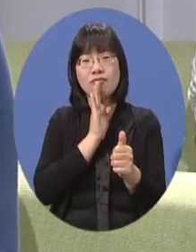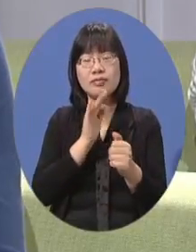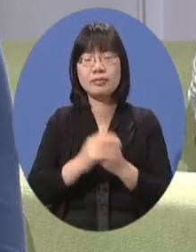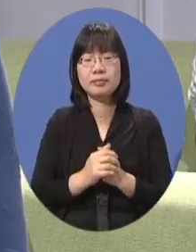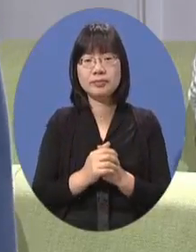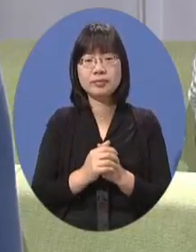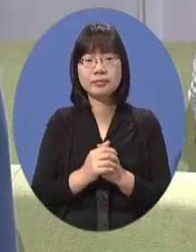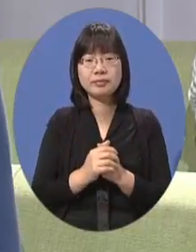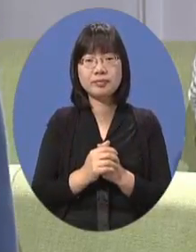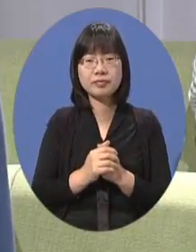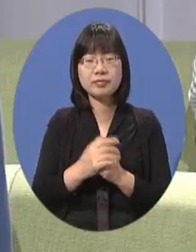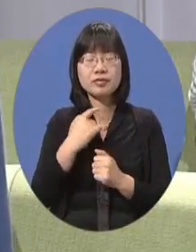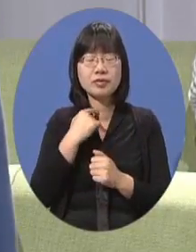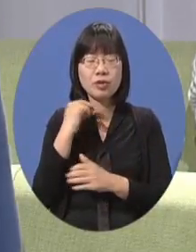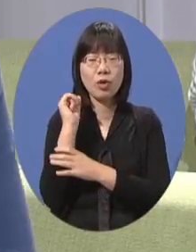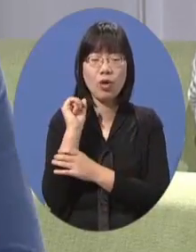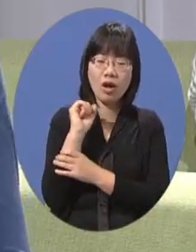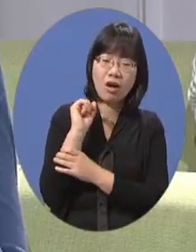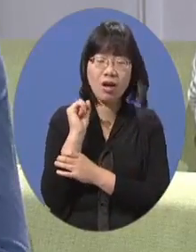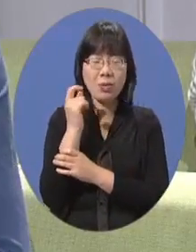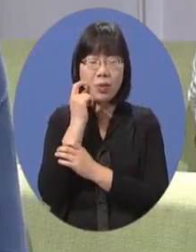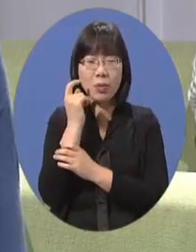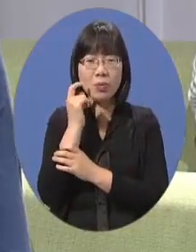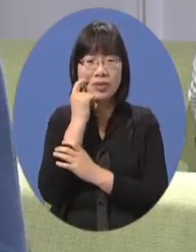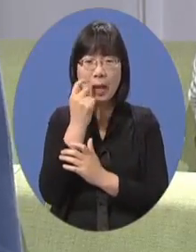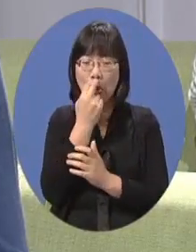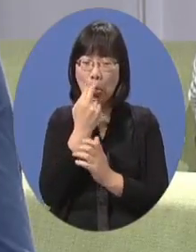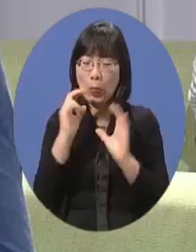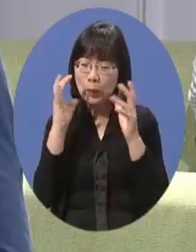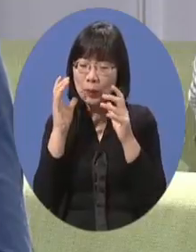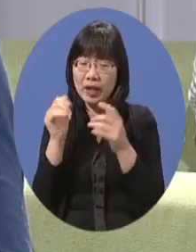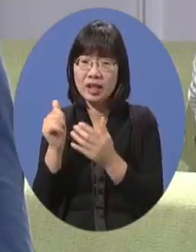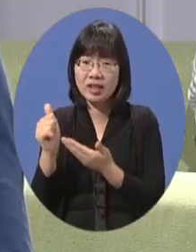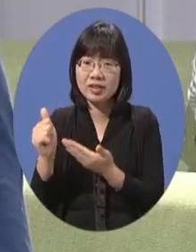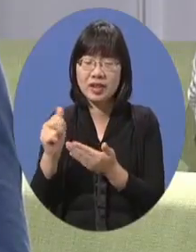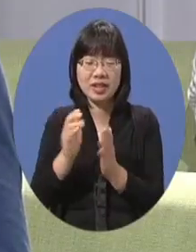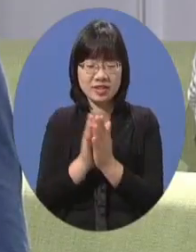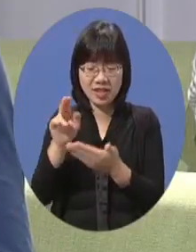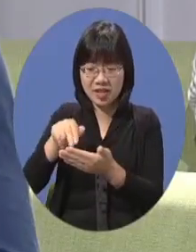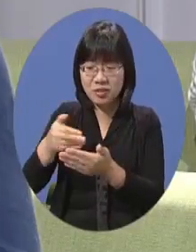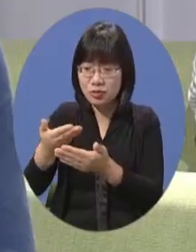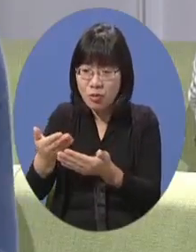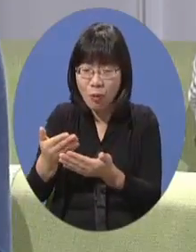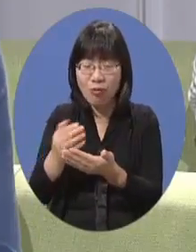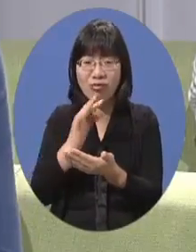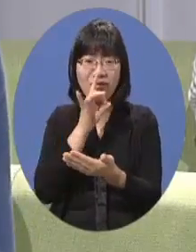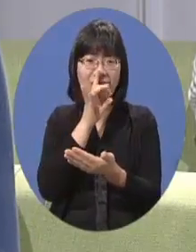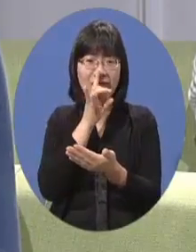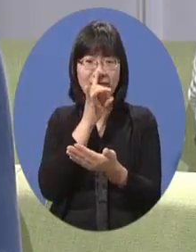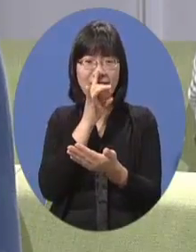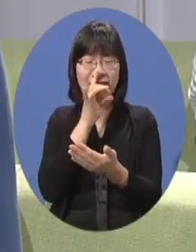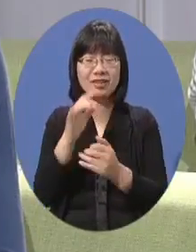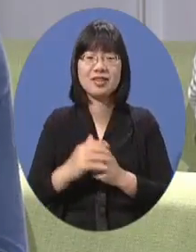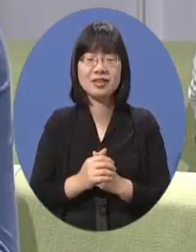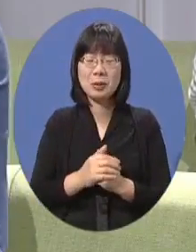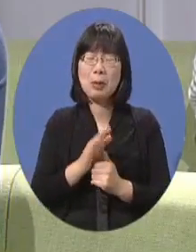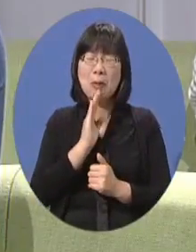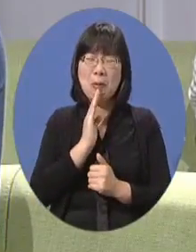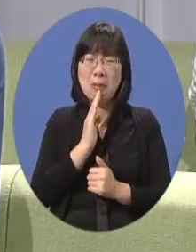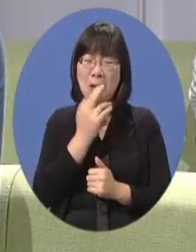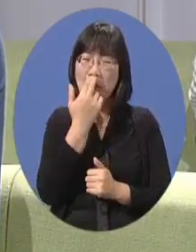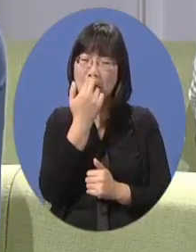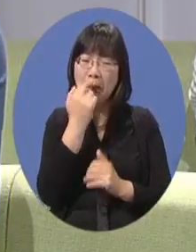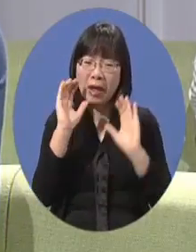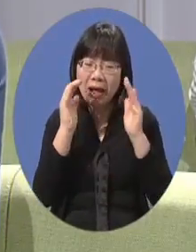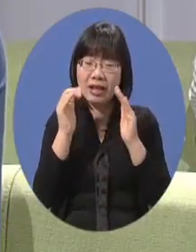뭐 목도 못 가는 아이한테 막 그 다른 뭐 책을 읽히고 그럴 수 없잖아요. 네. 아이 목도 못 가는 아이한테는 그냥